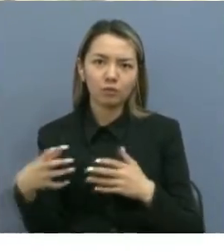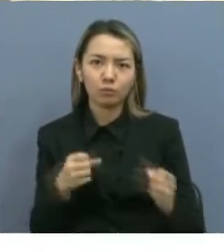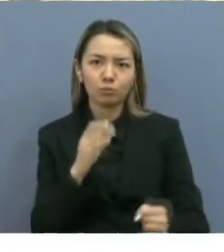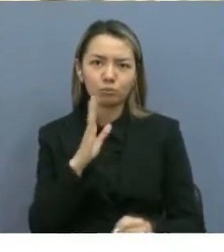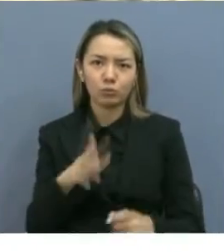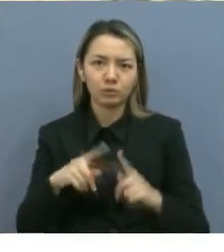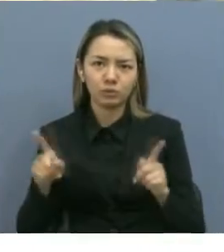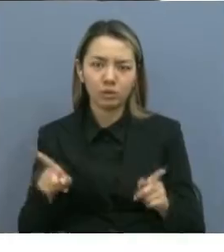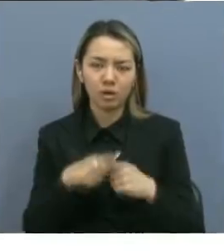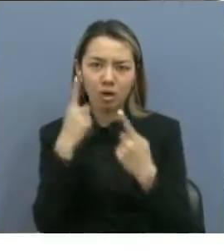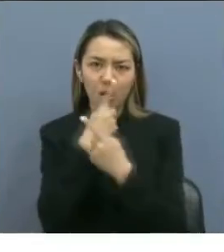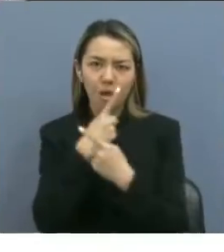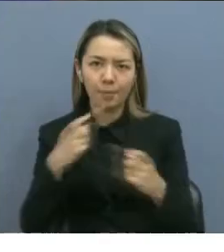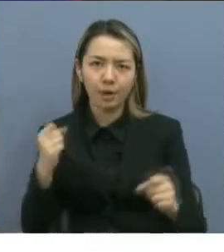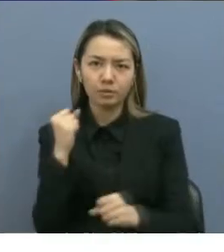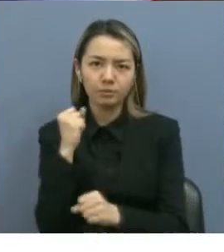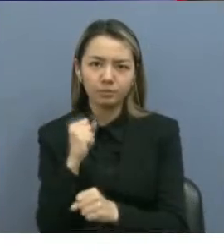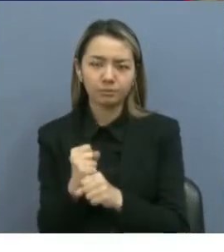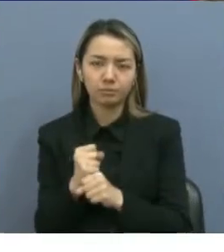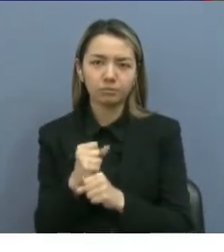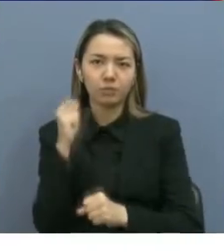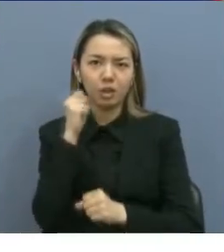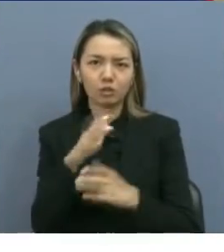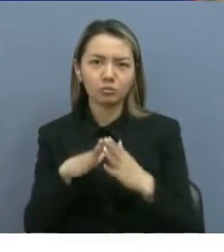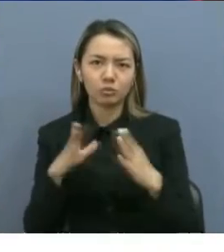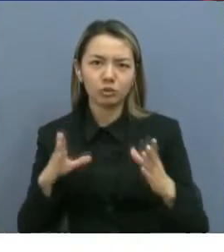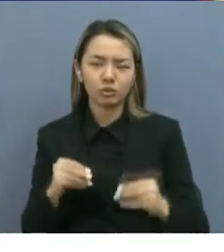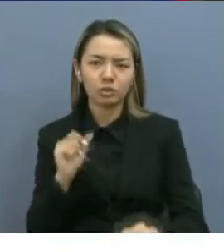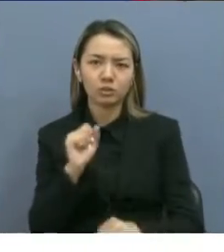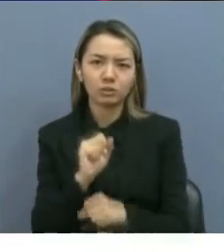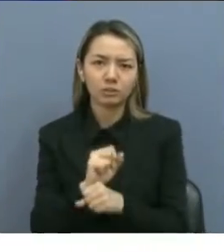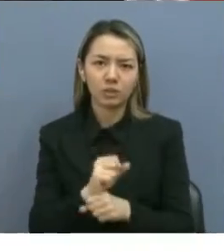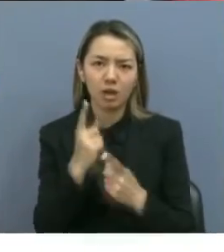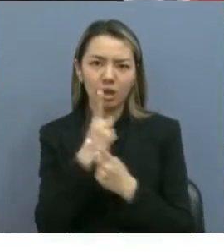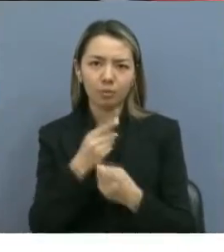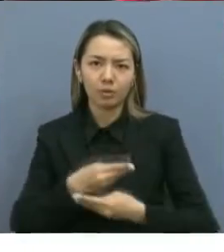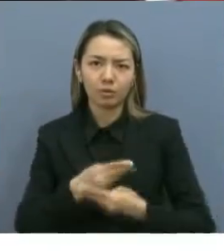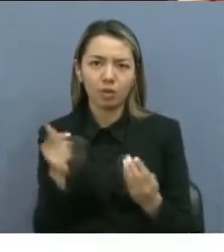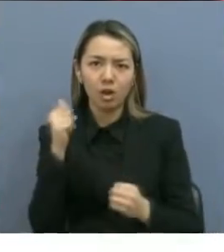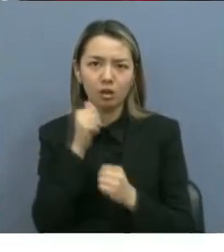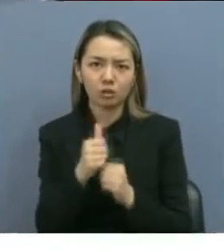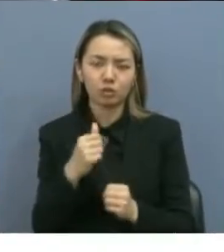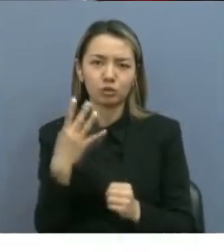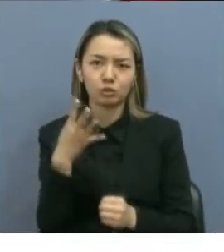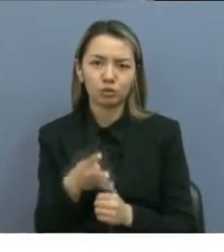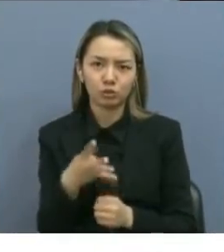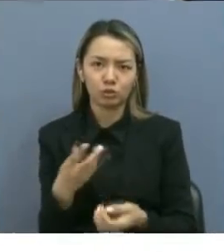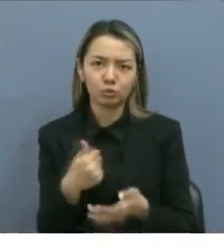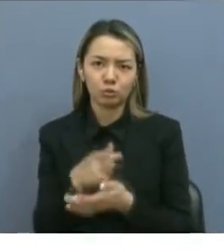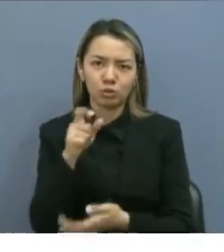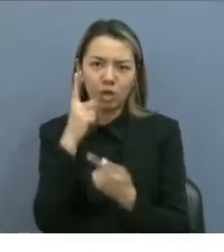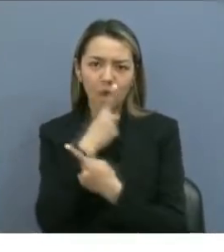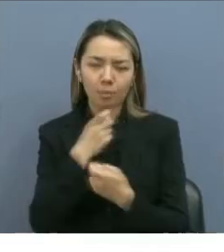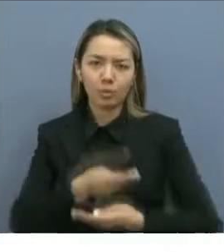зорайтқыш құрылғымен хабарландыру таратуда. Тәртіп сақшылары әр автокөлікті тоқтатып жадынама беріп жатыр. Шамамен күнінде 4000-ға жуық азаматқа